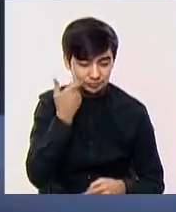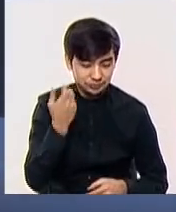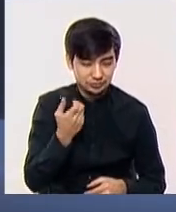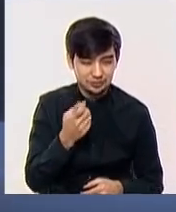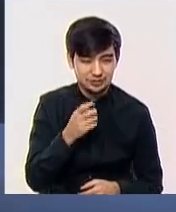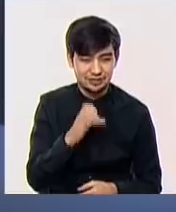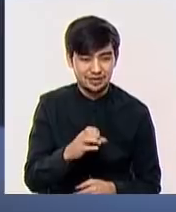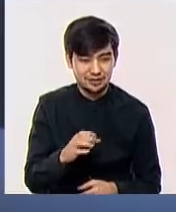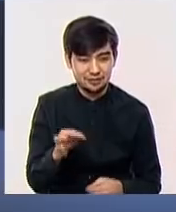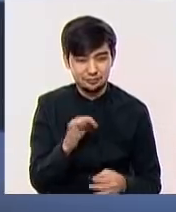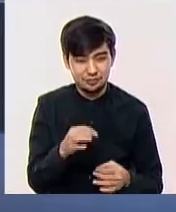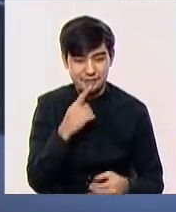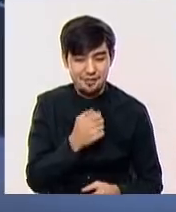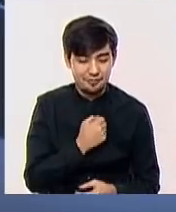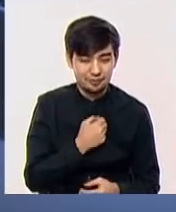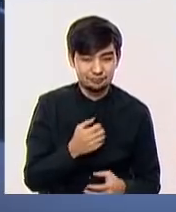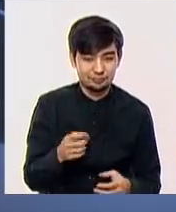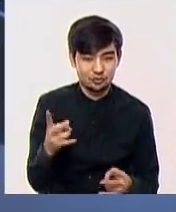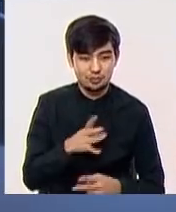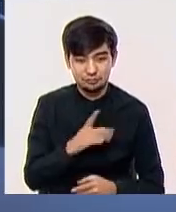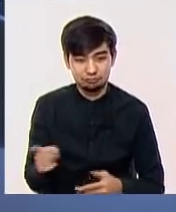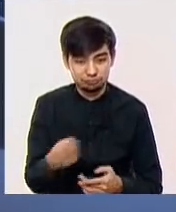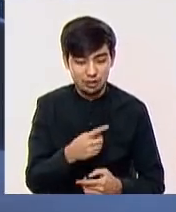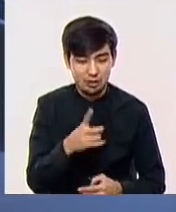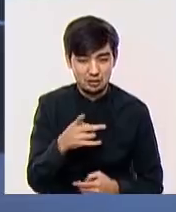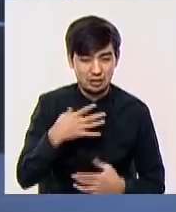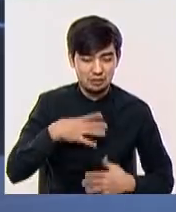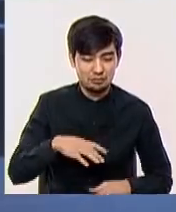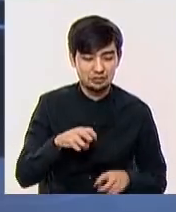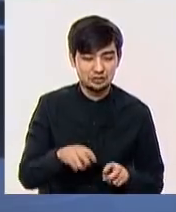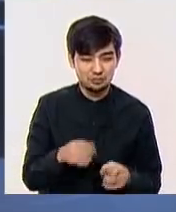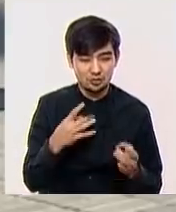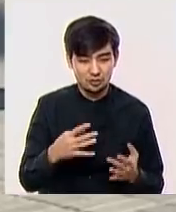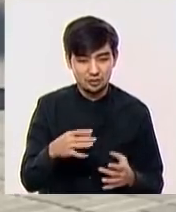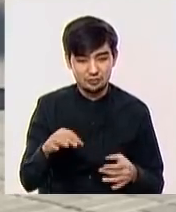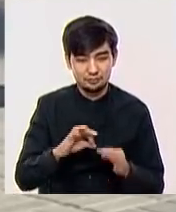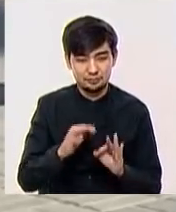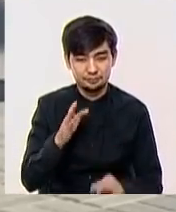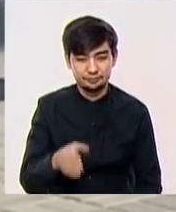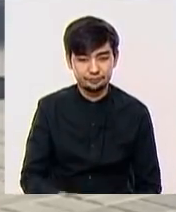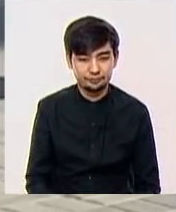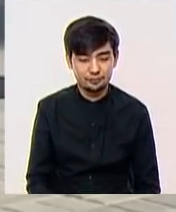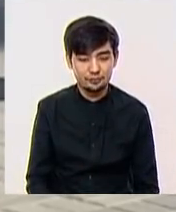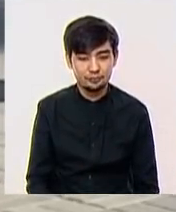воспользоваться потенциалом армии в критической ситуации. Далее Насипова с подробностями.